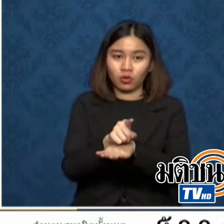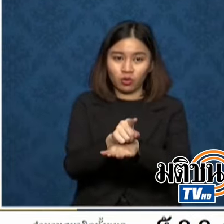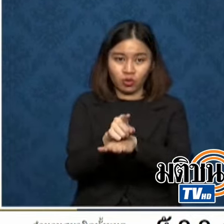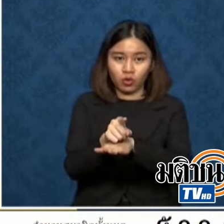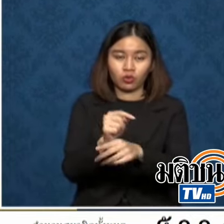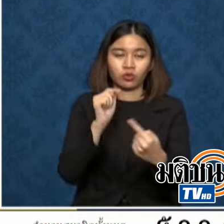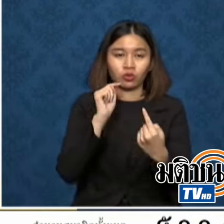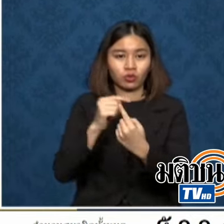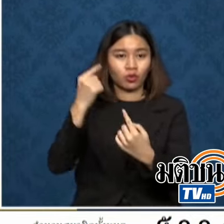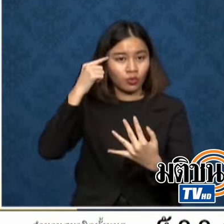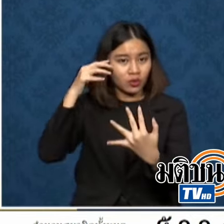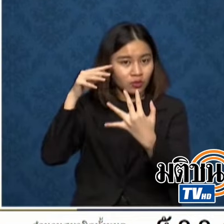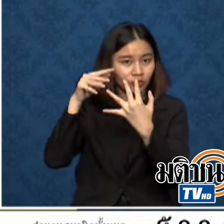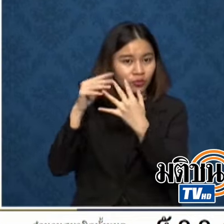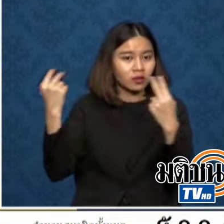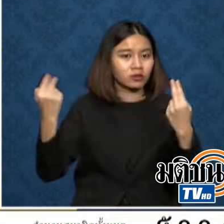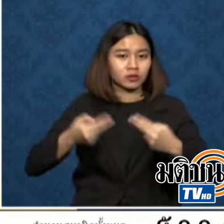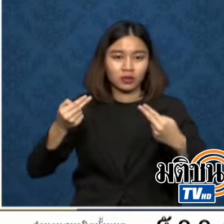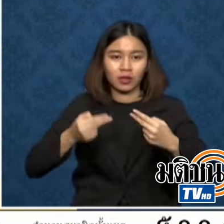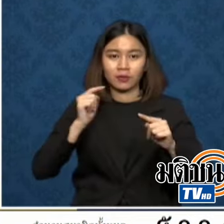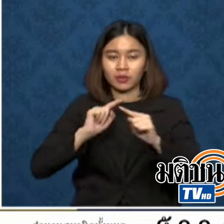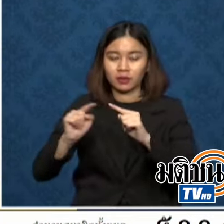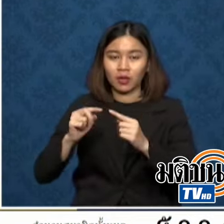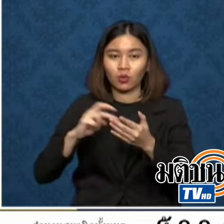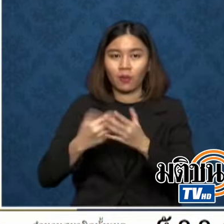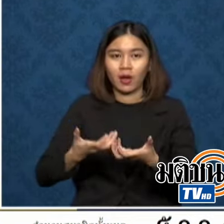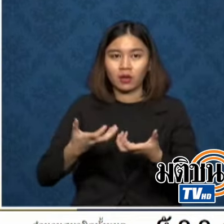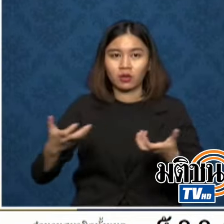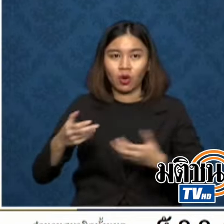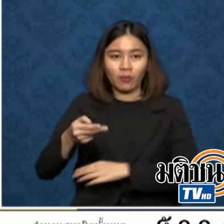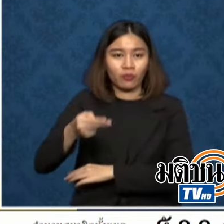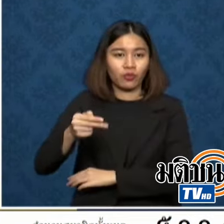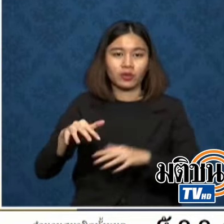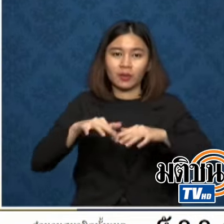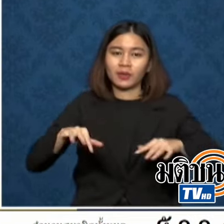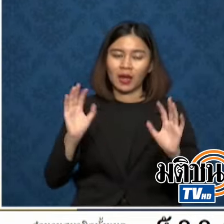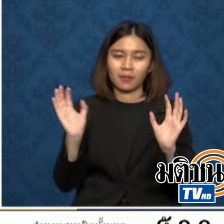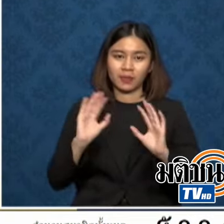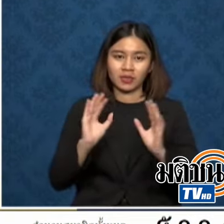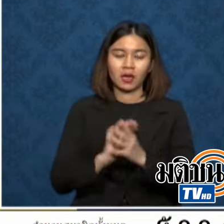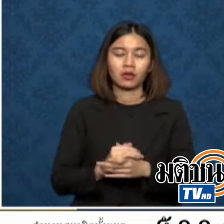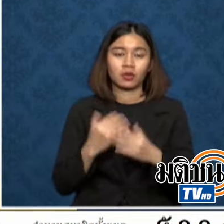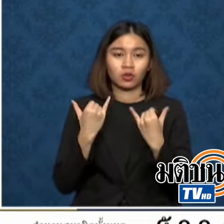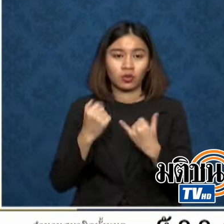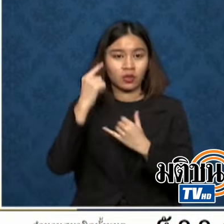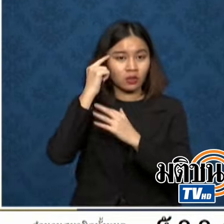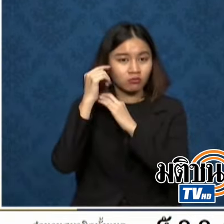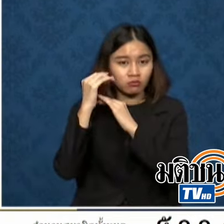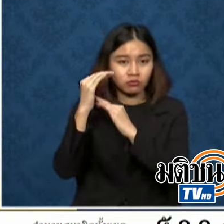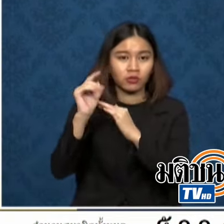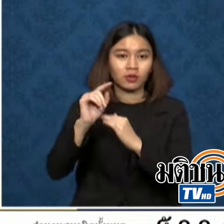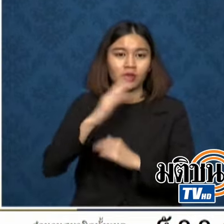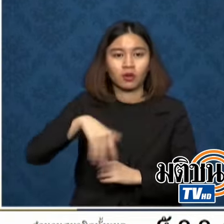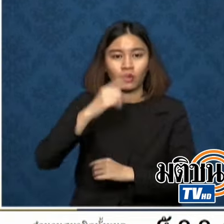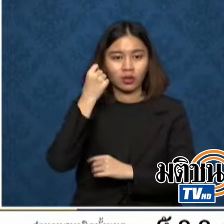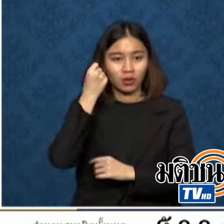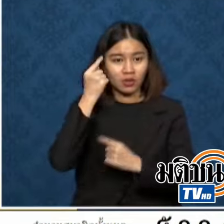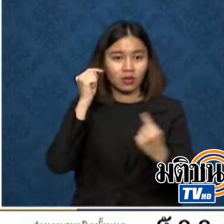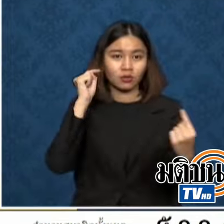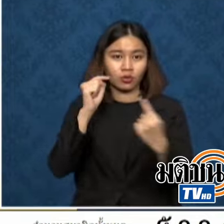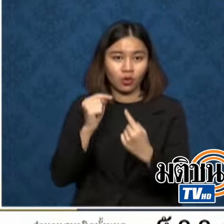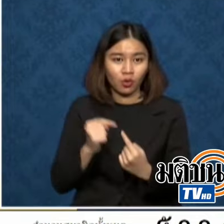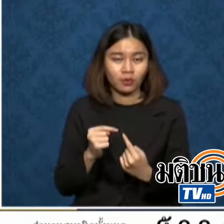จิตวิทยาทางการรบที่ไม่ใช่แค่ใช้อาวุธตามปกติธรรมดานะครับตรงนี้ก็หวังว่าจะเข้าใจตรงกันนะ